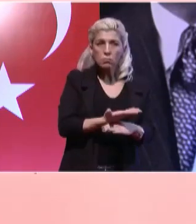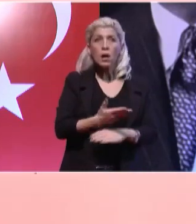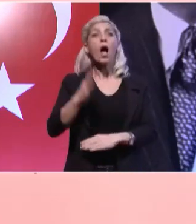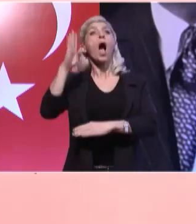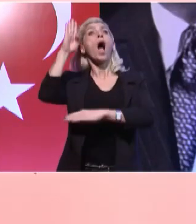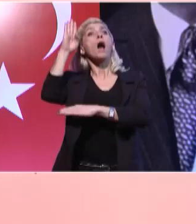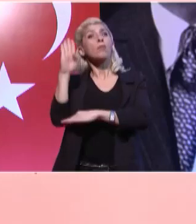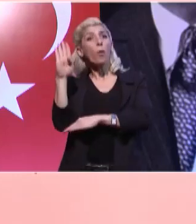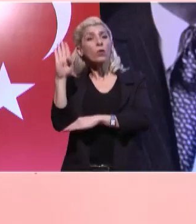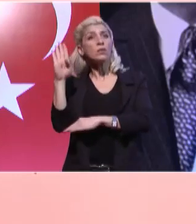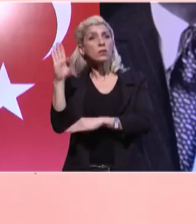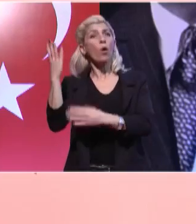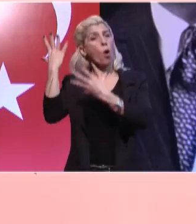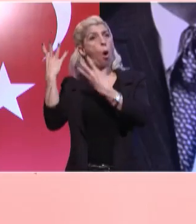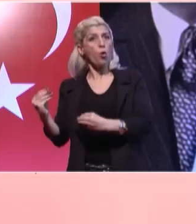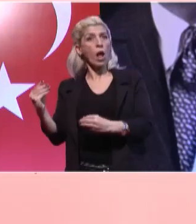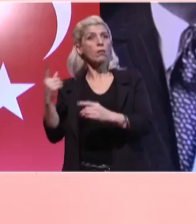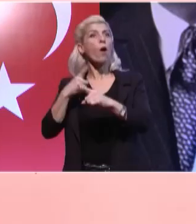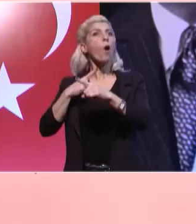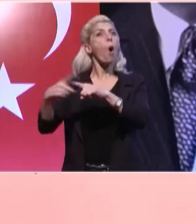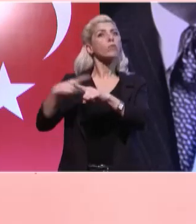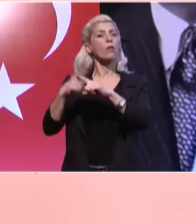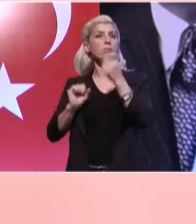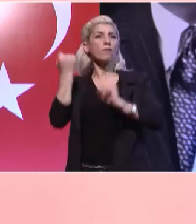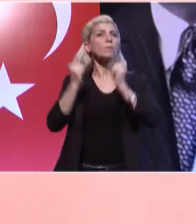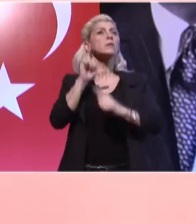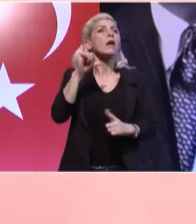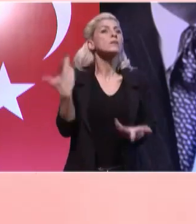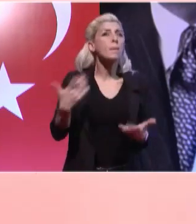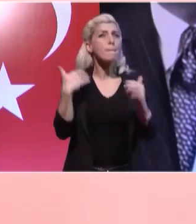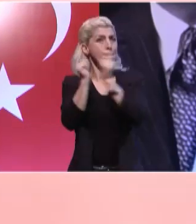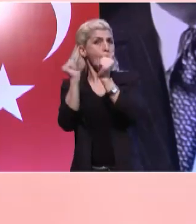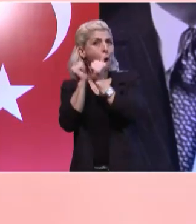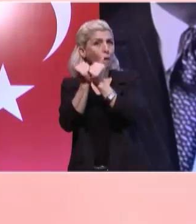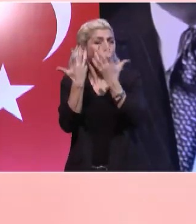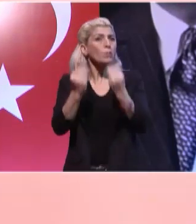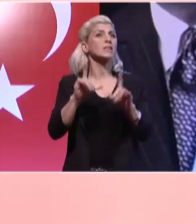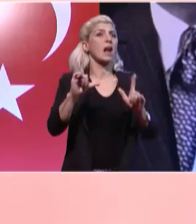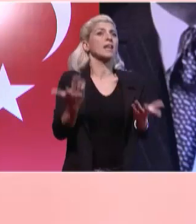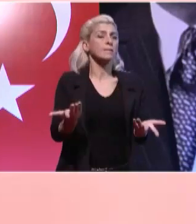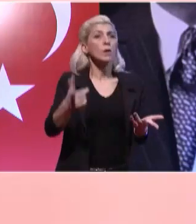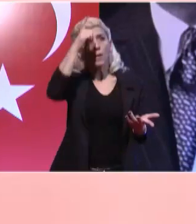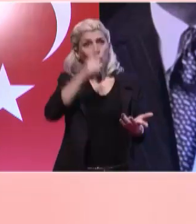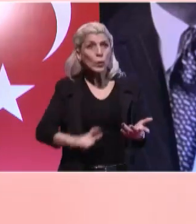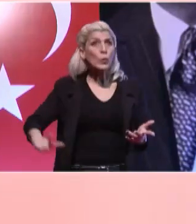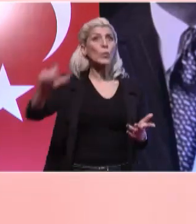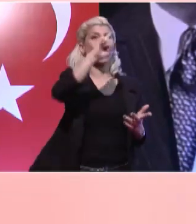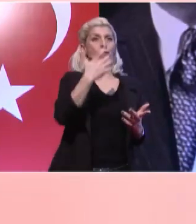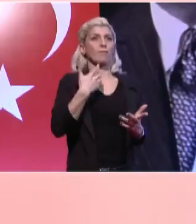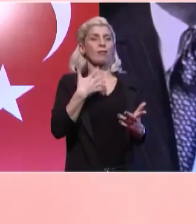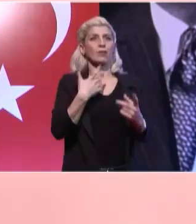Demokrasiden yana olanların ortak davranması gerekiyor. Birlikte davranması gerekiyor. Türkiye'yi çağdaş